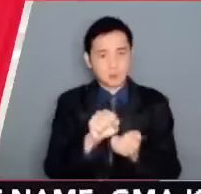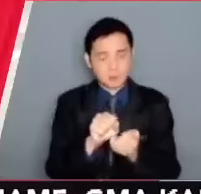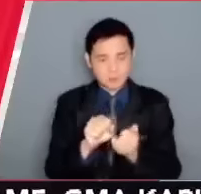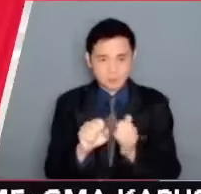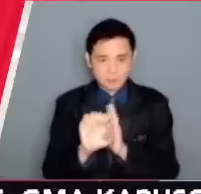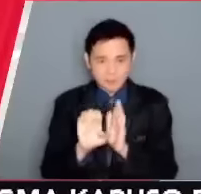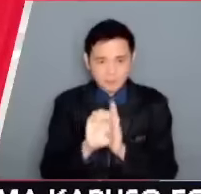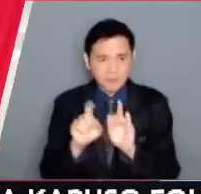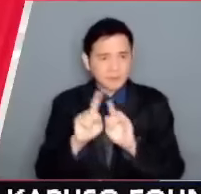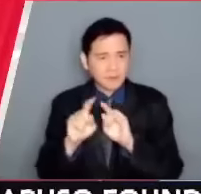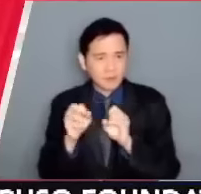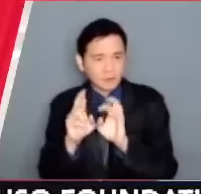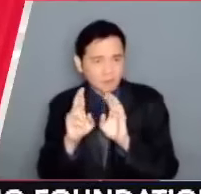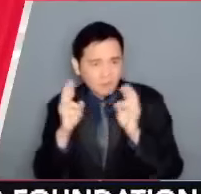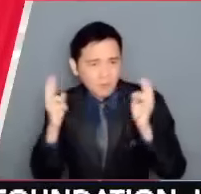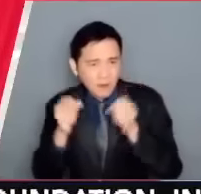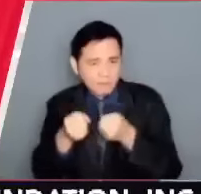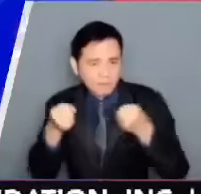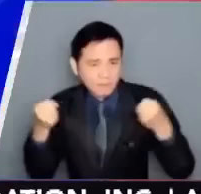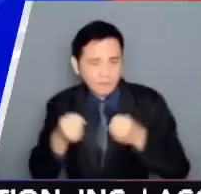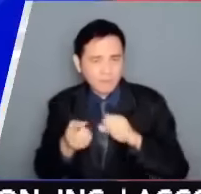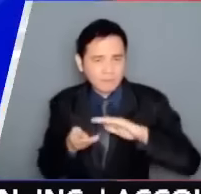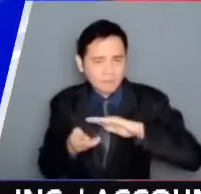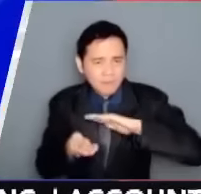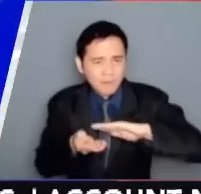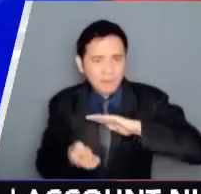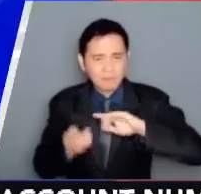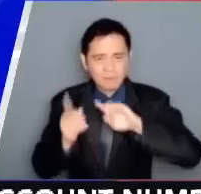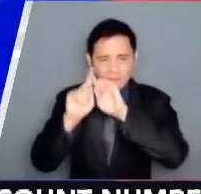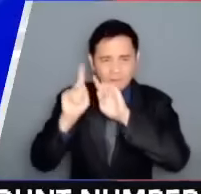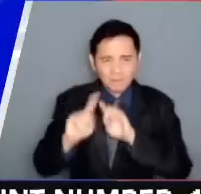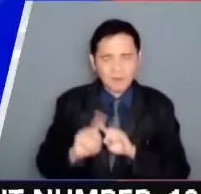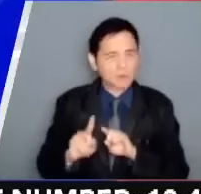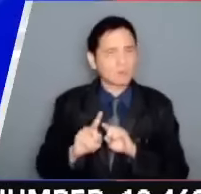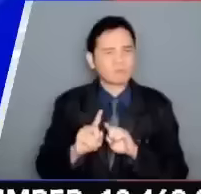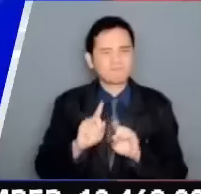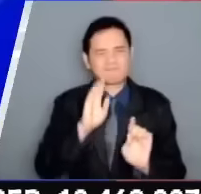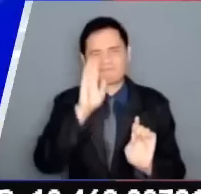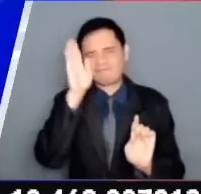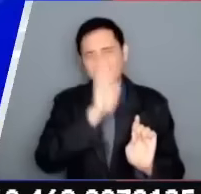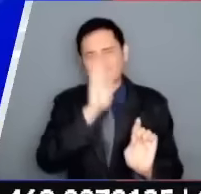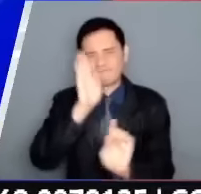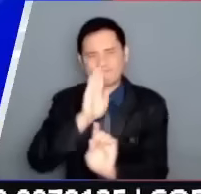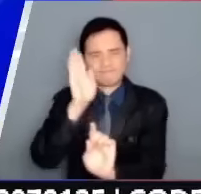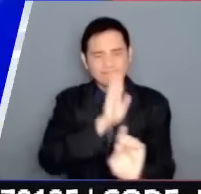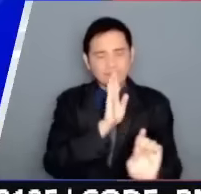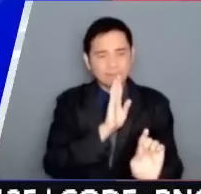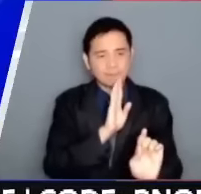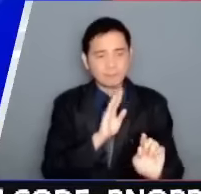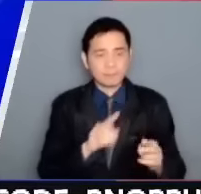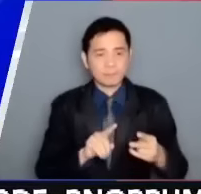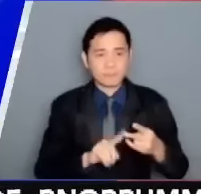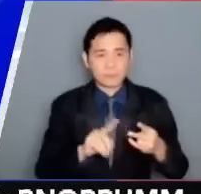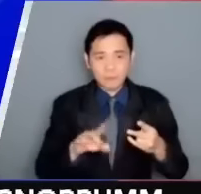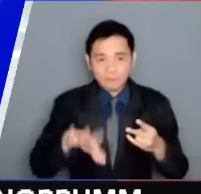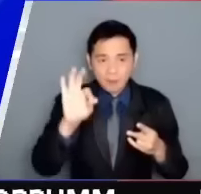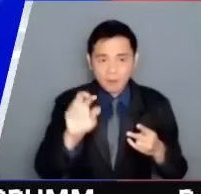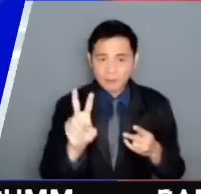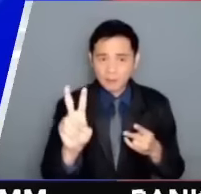Baha ang kani-kanilang mga bahay samantala ay naalam pa ang pagkakakilala ng dalawang bangkay na inanod at natagpuan sa Barangay apolonio